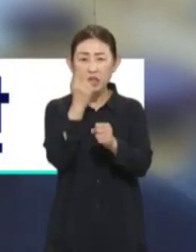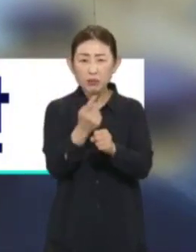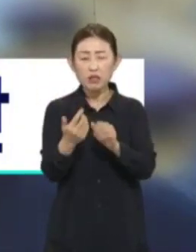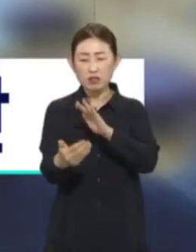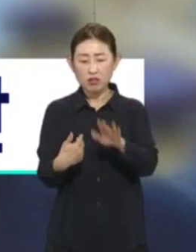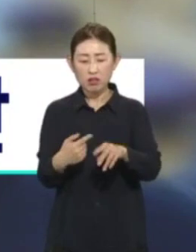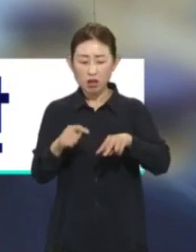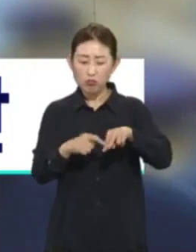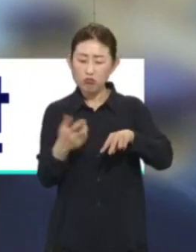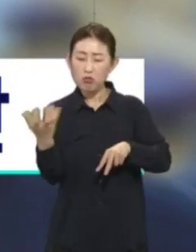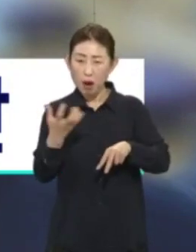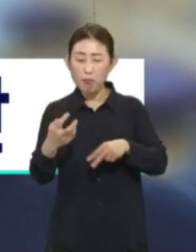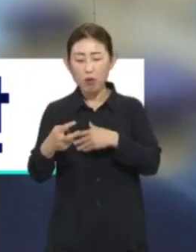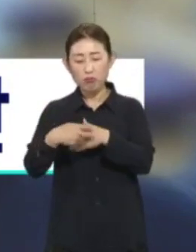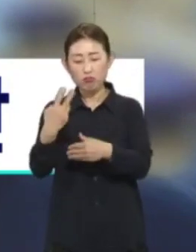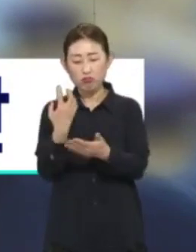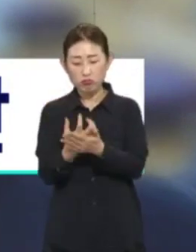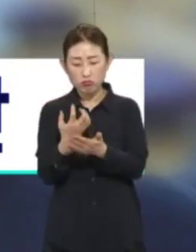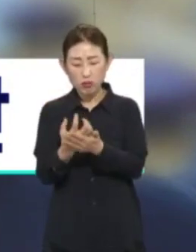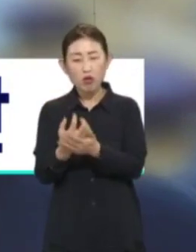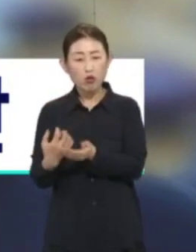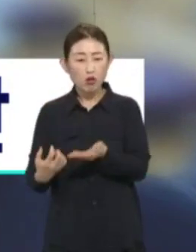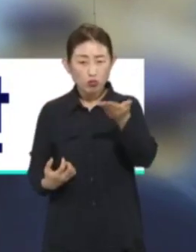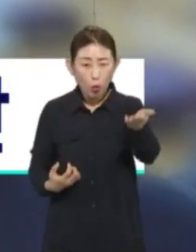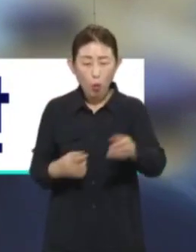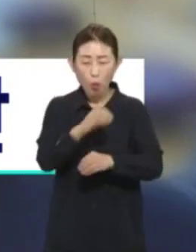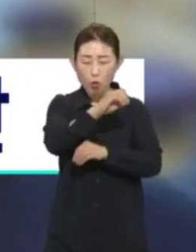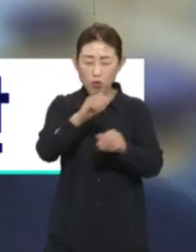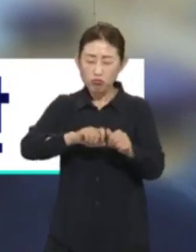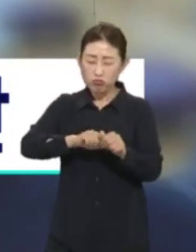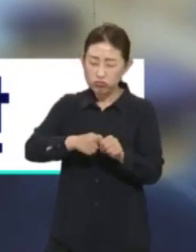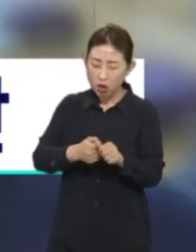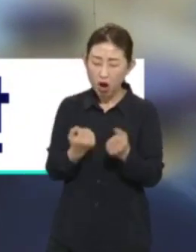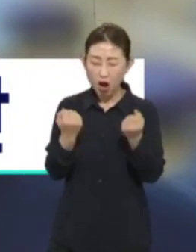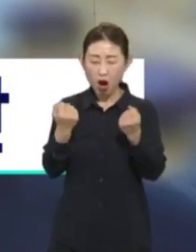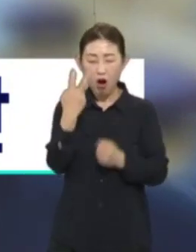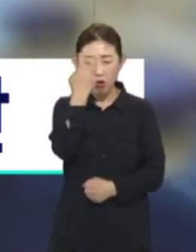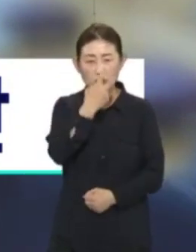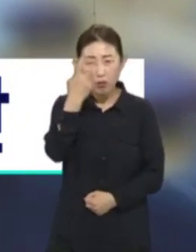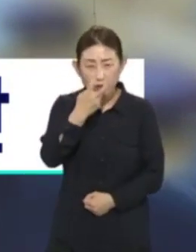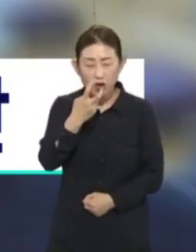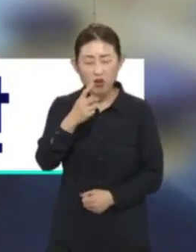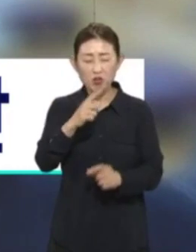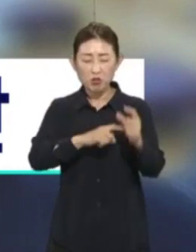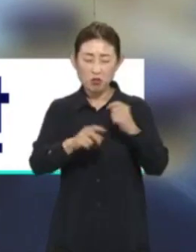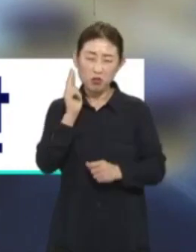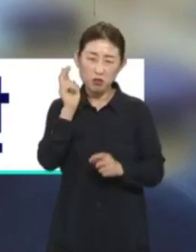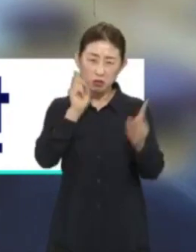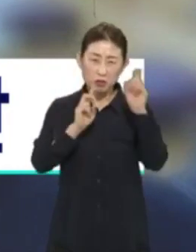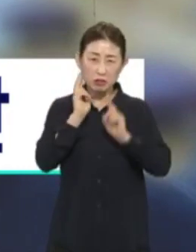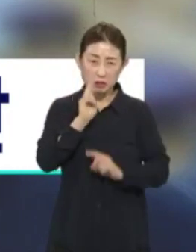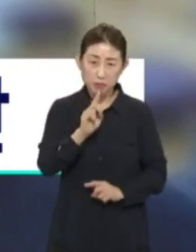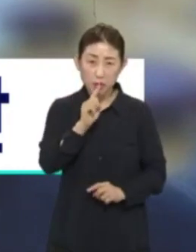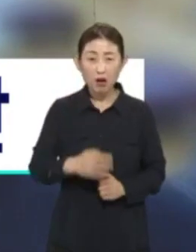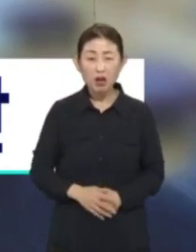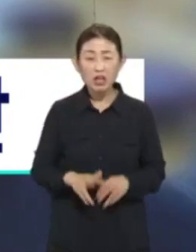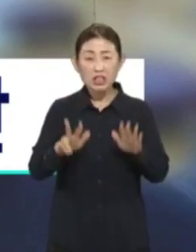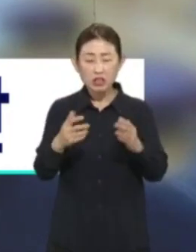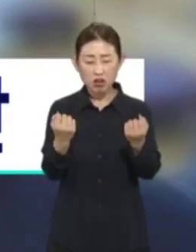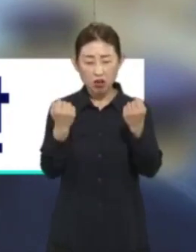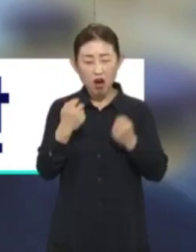다쳐 진단서를 제출했지만 무리하게 체력 검정을 해서 큰 부상을 입었다는 주장이 나오고 있는데요. 현행 체력